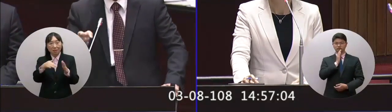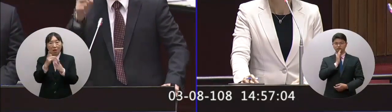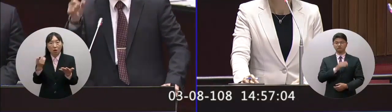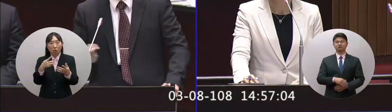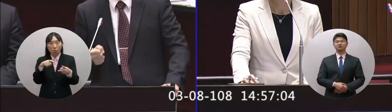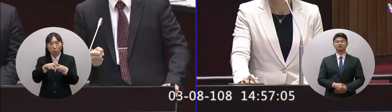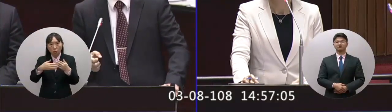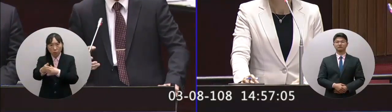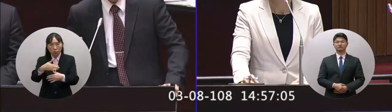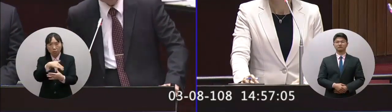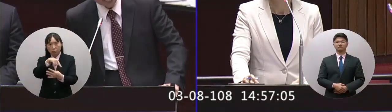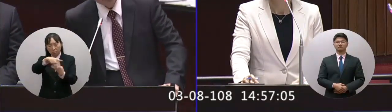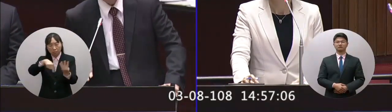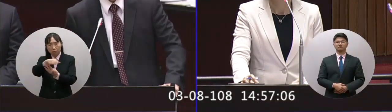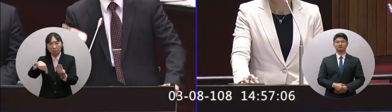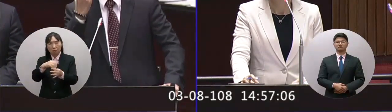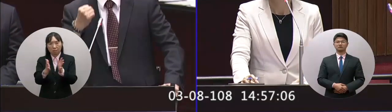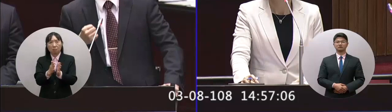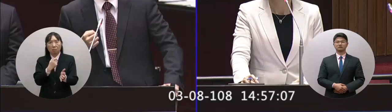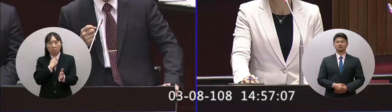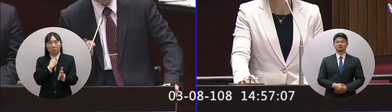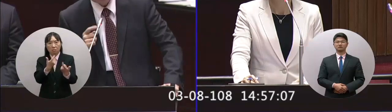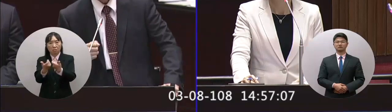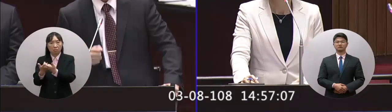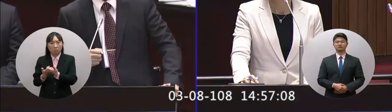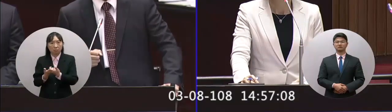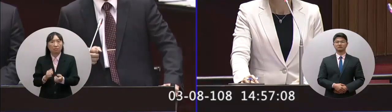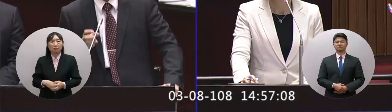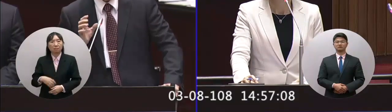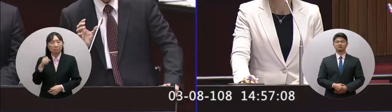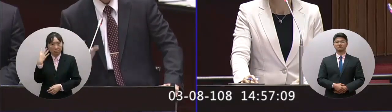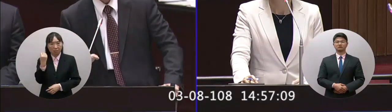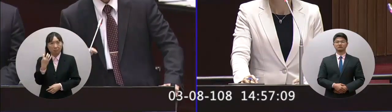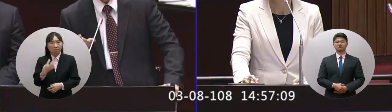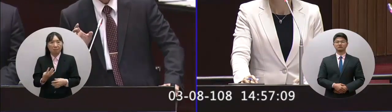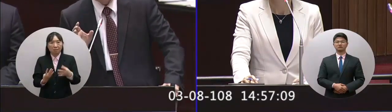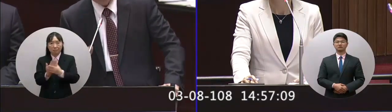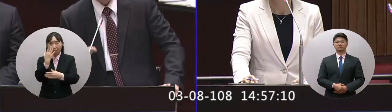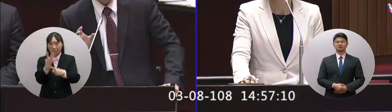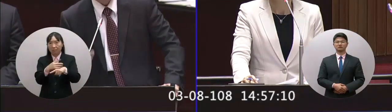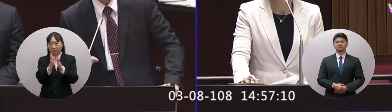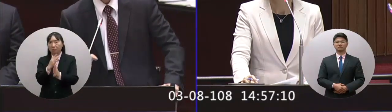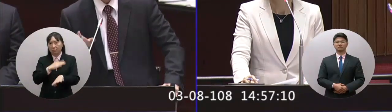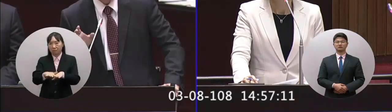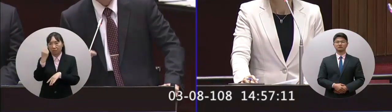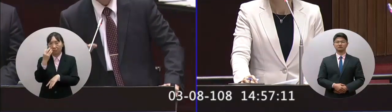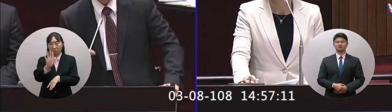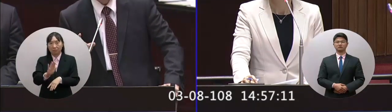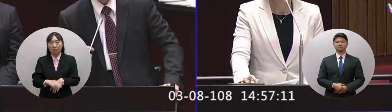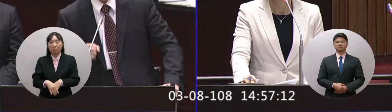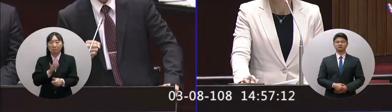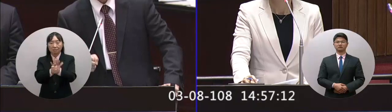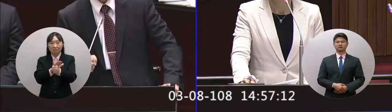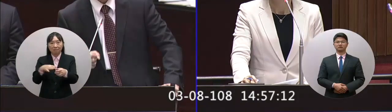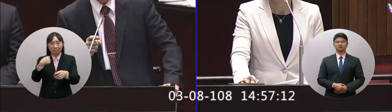程，这四个串起来，这规个新的产业链、新的商业会出来，这个带动咱台湾阁一波经